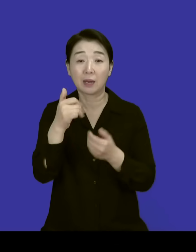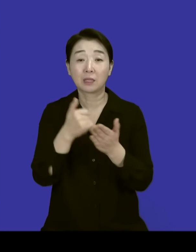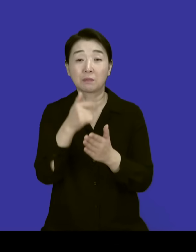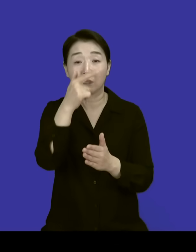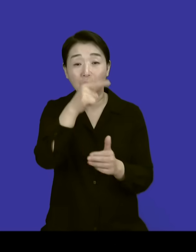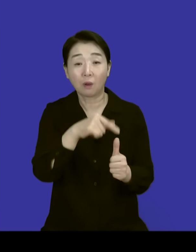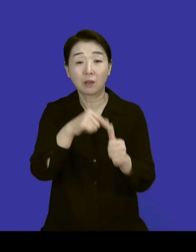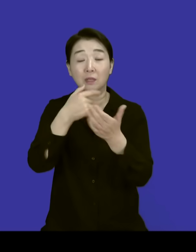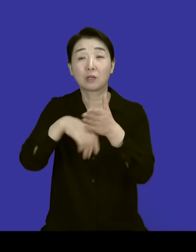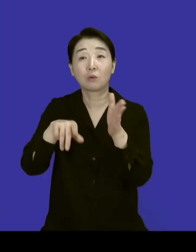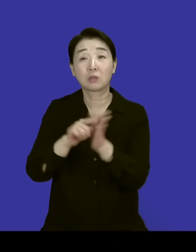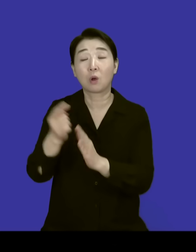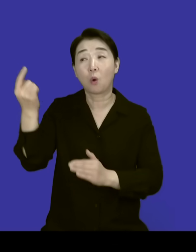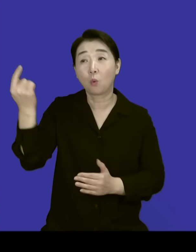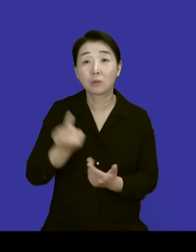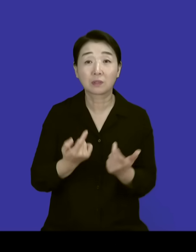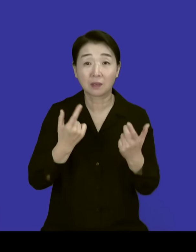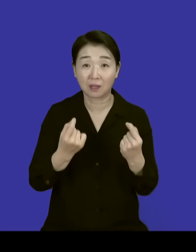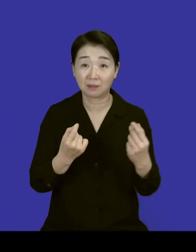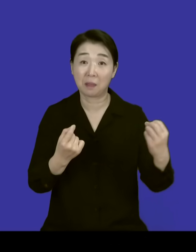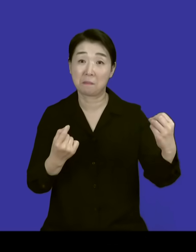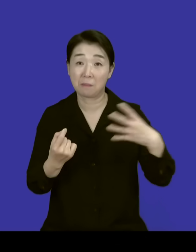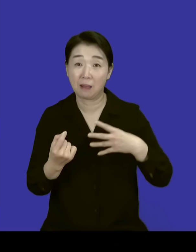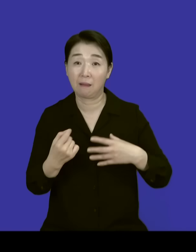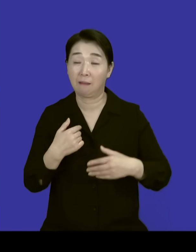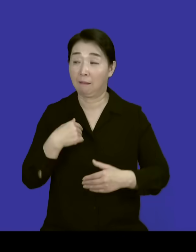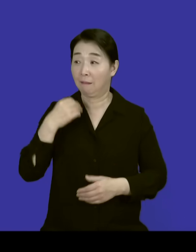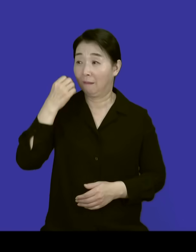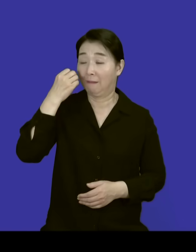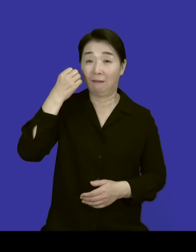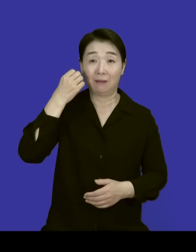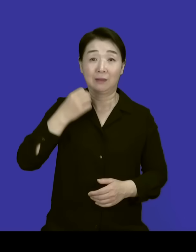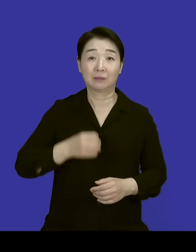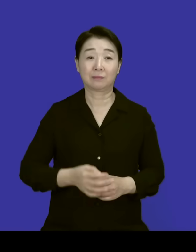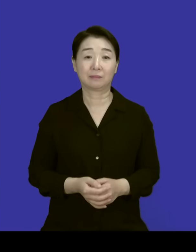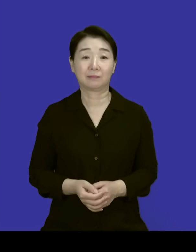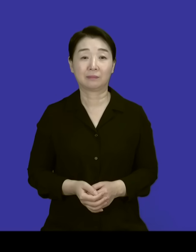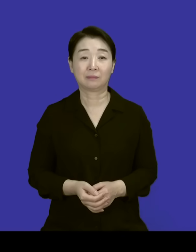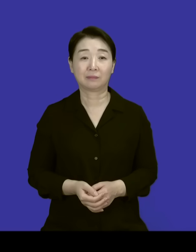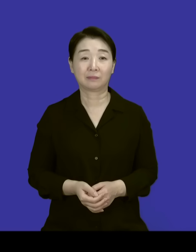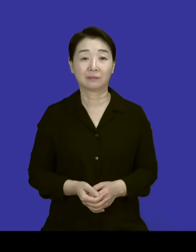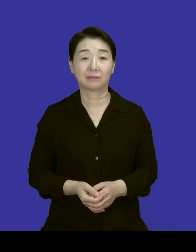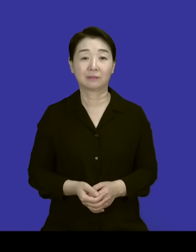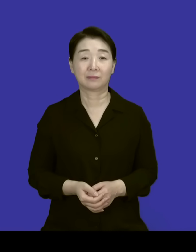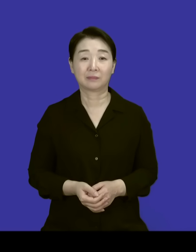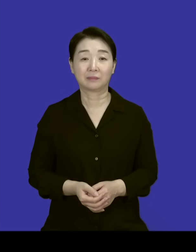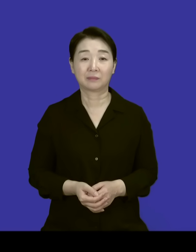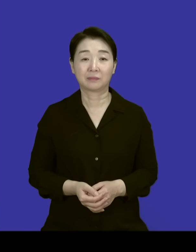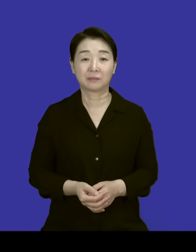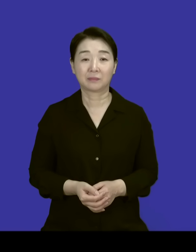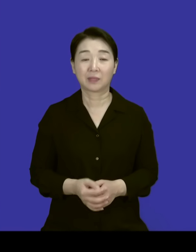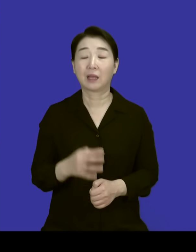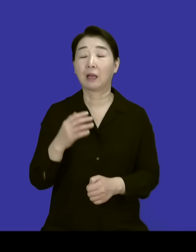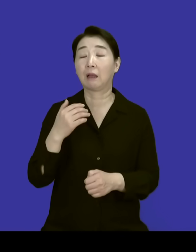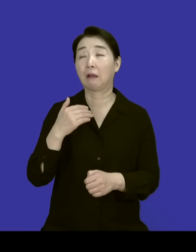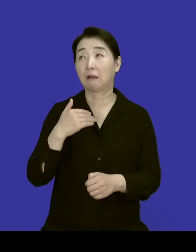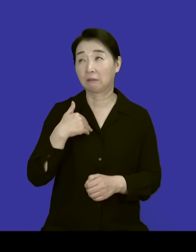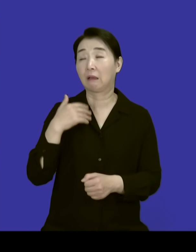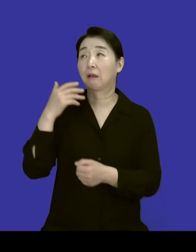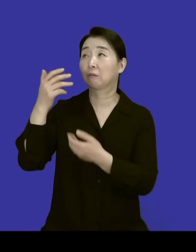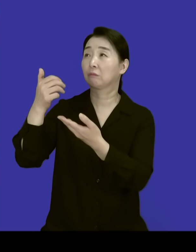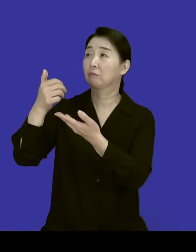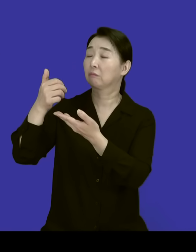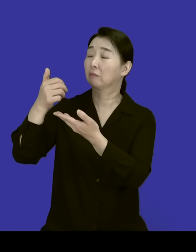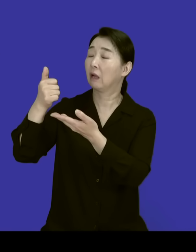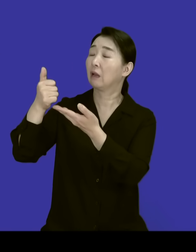살리려고 오셨나 보다라고 그래가지고 너무 신기했죠 그때. 근데 그때도 아 뭐 그냥 이런 꿈을 나한테 꿨구나